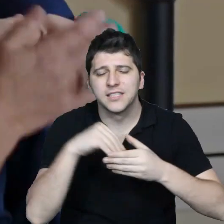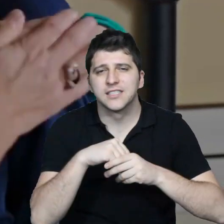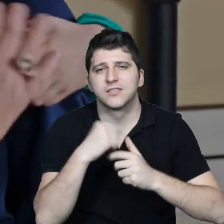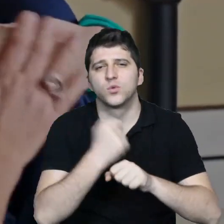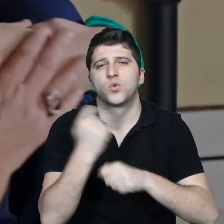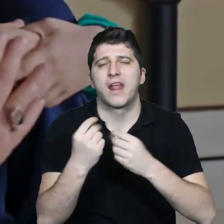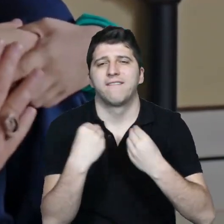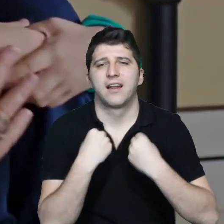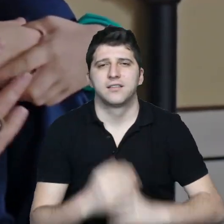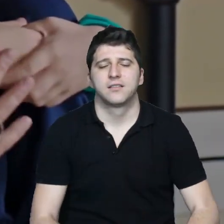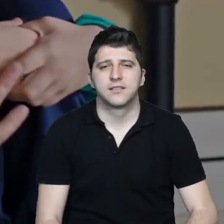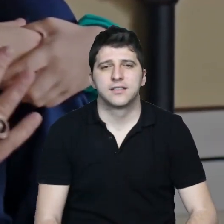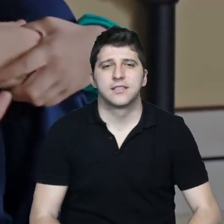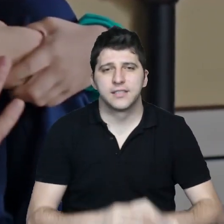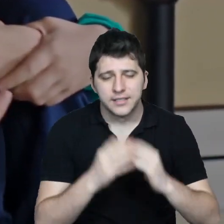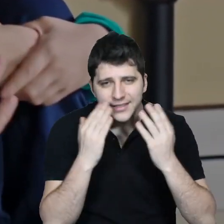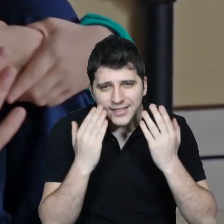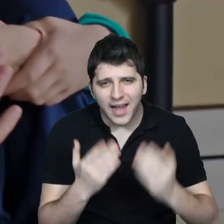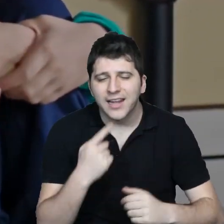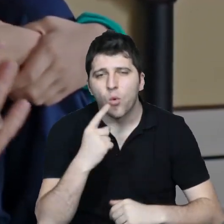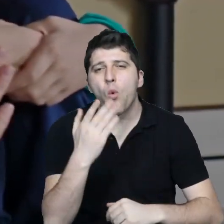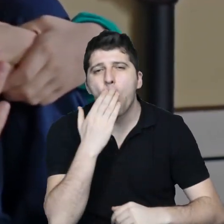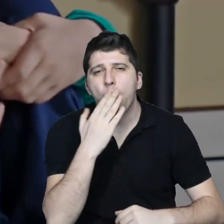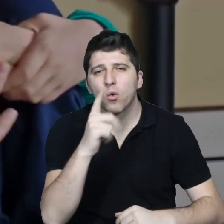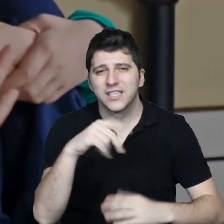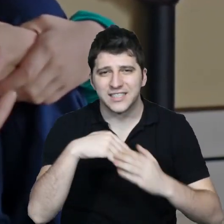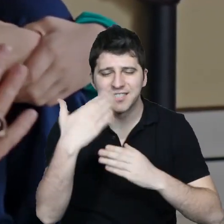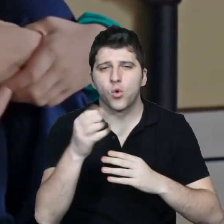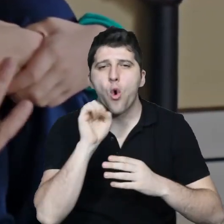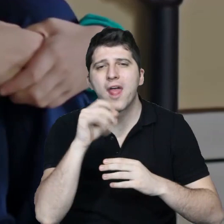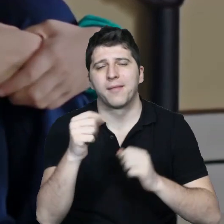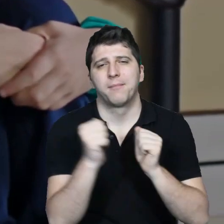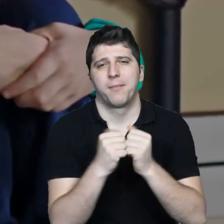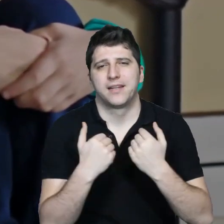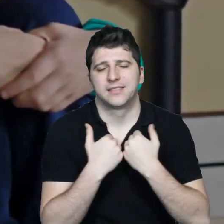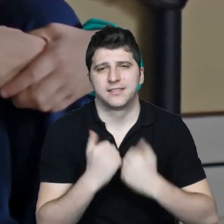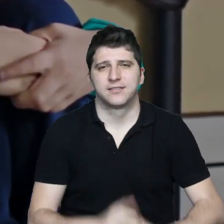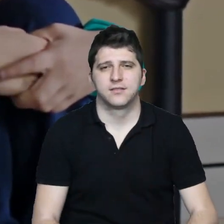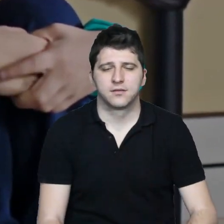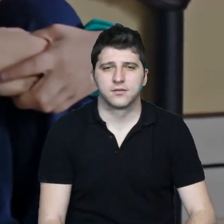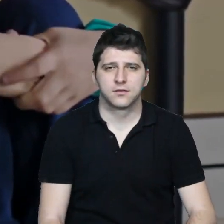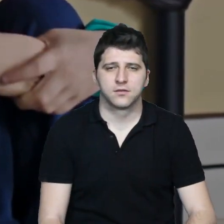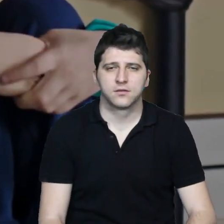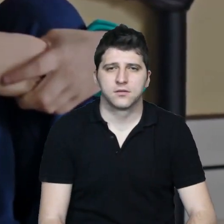etti. Yani bir nevi okulunun dışındaki öğretmenin olacağım sayılır.